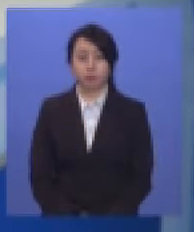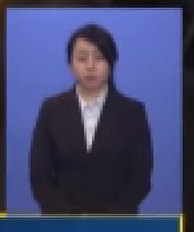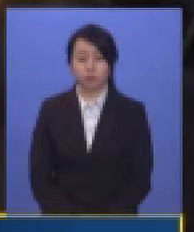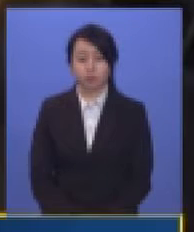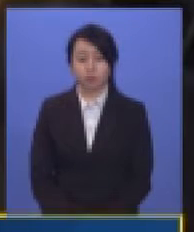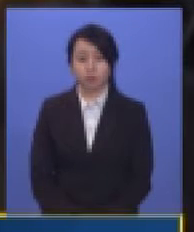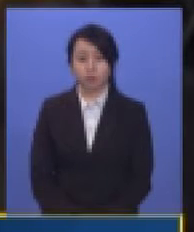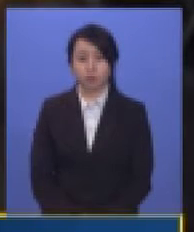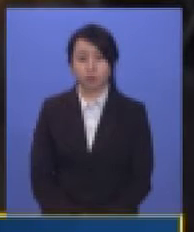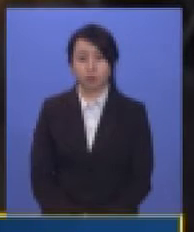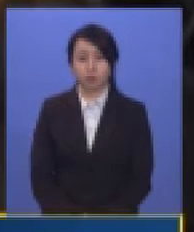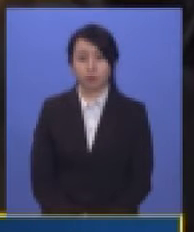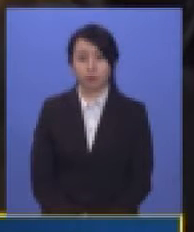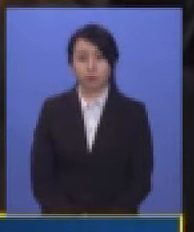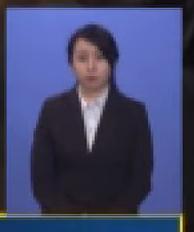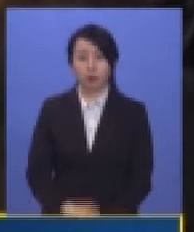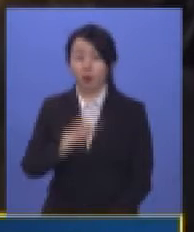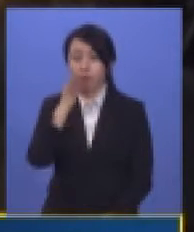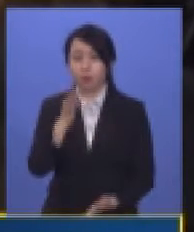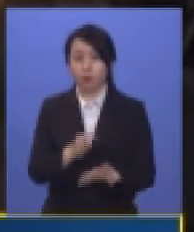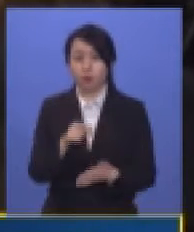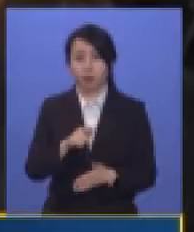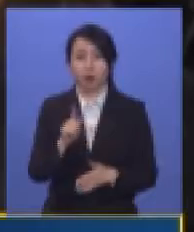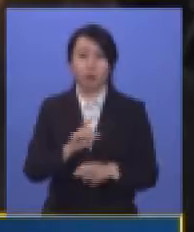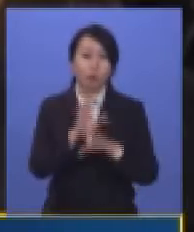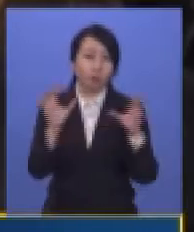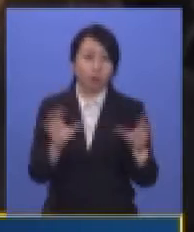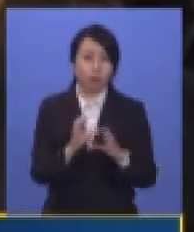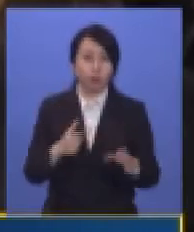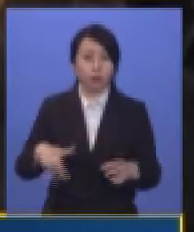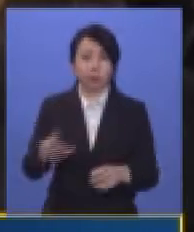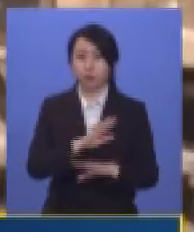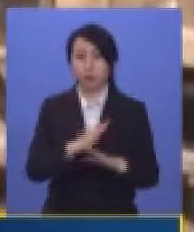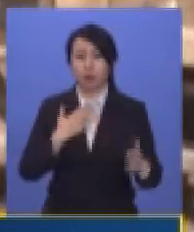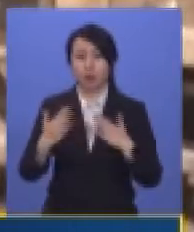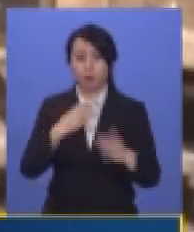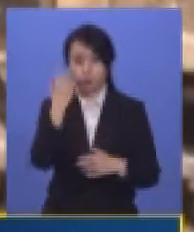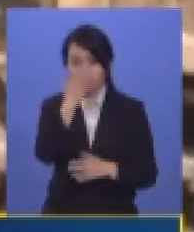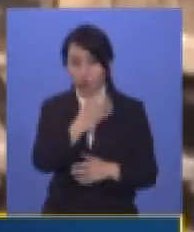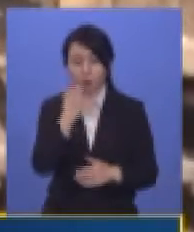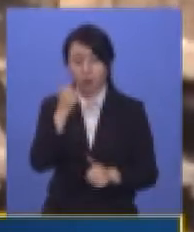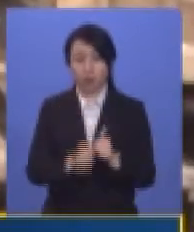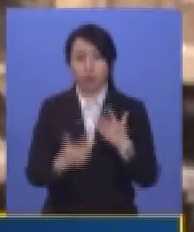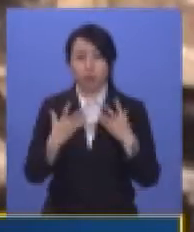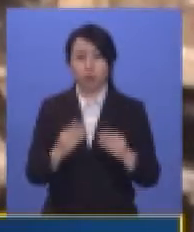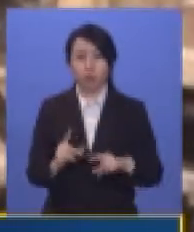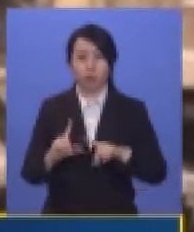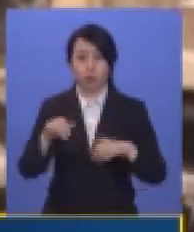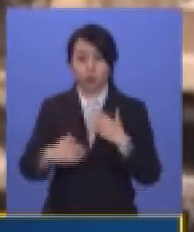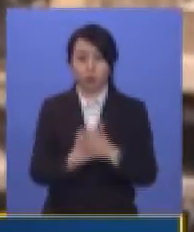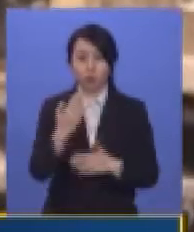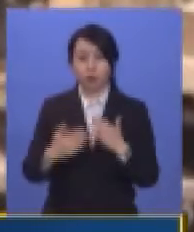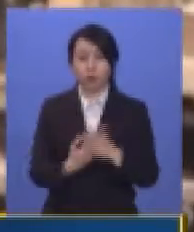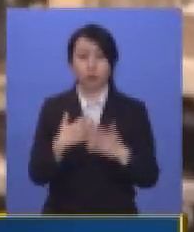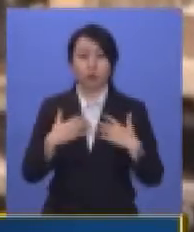далее. Мы в ответе за тех, кого приручили. Не все относятся к этой фразе серьезно. Каждый день в приют попадают новые